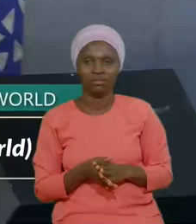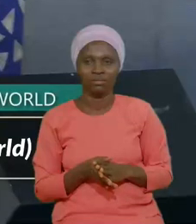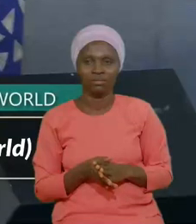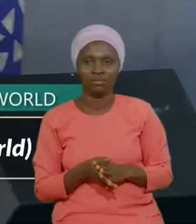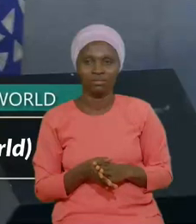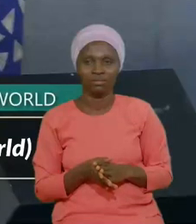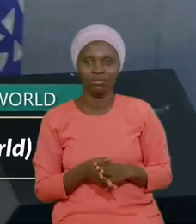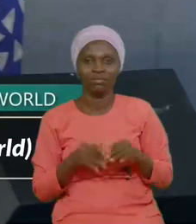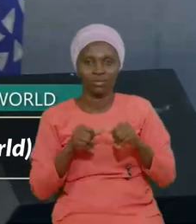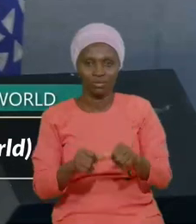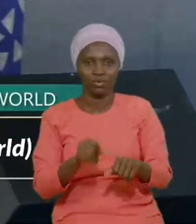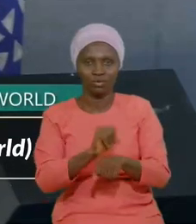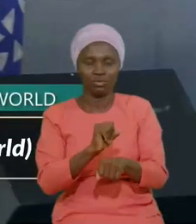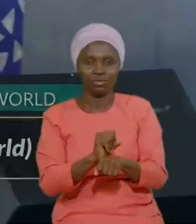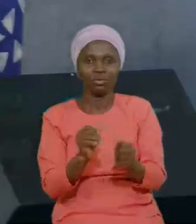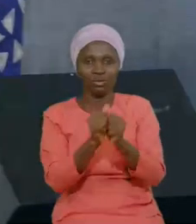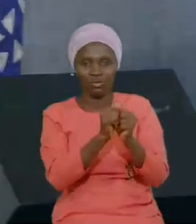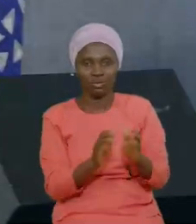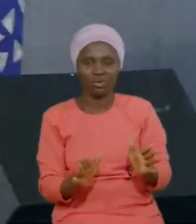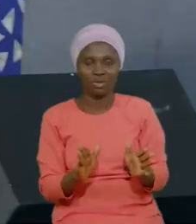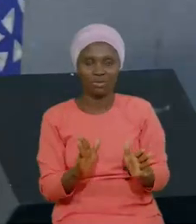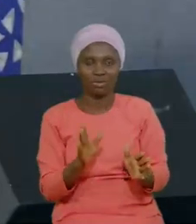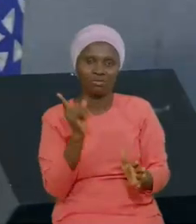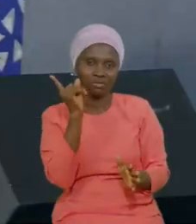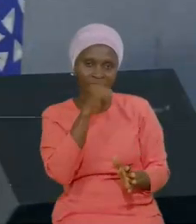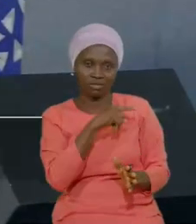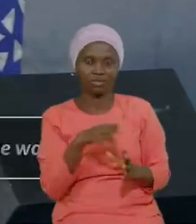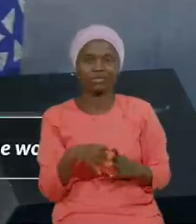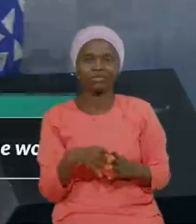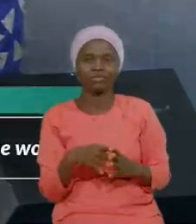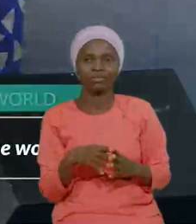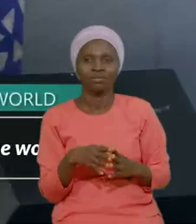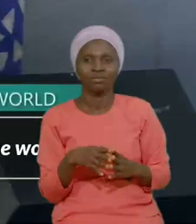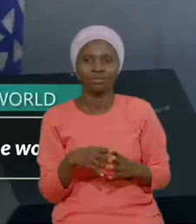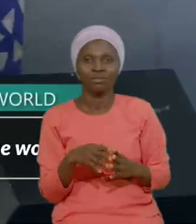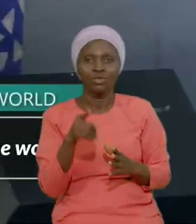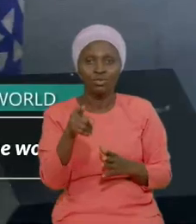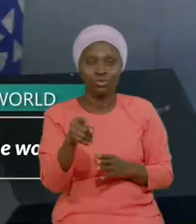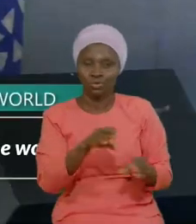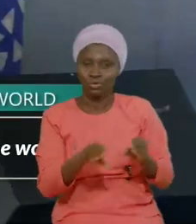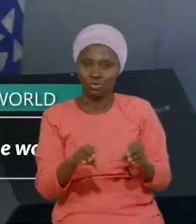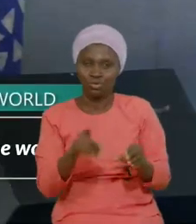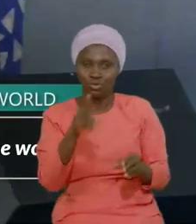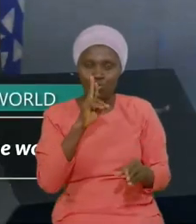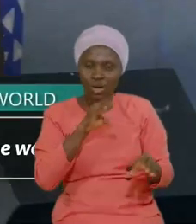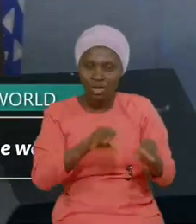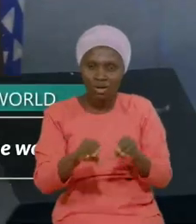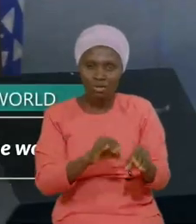tantôt dans la... Non, arrête ça! Réveille-toi! Il faut être occupé sans fausseté comme